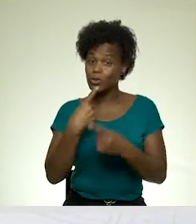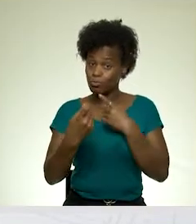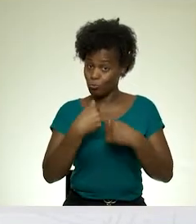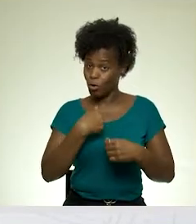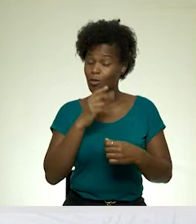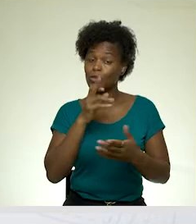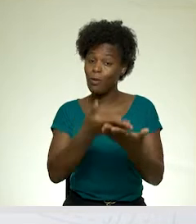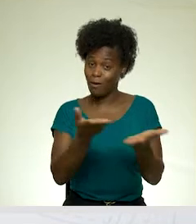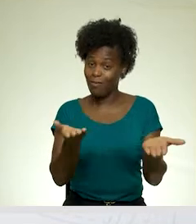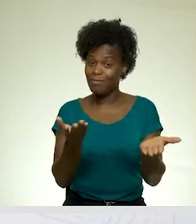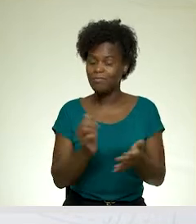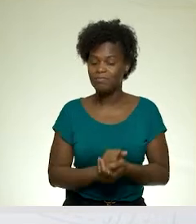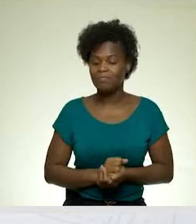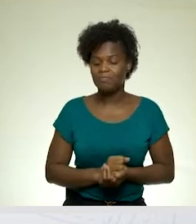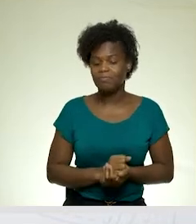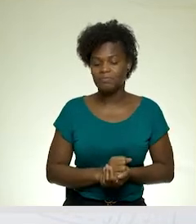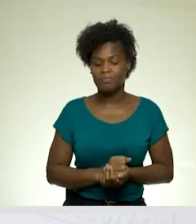répondre.